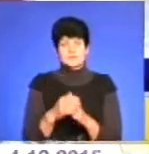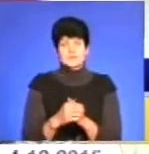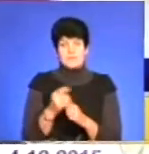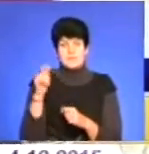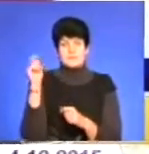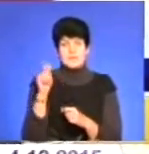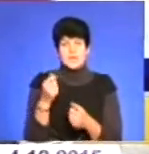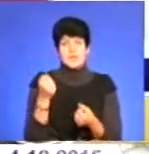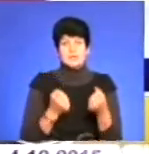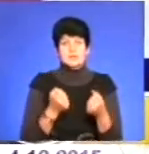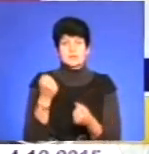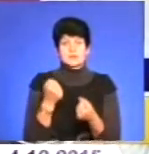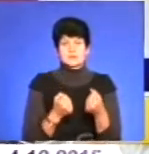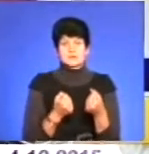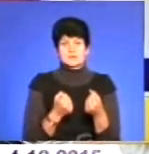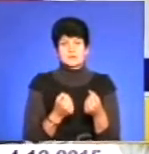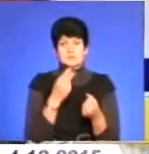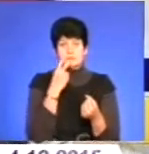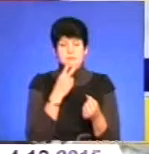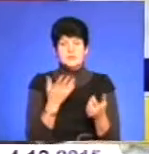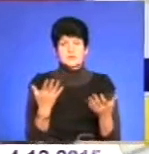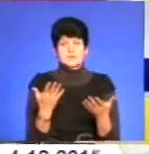приїхали машиною. Бачив, хто купив,